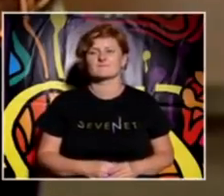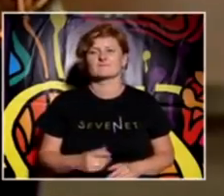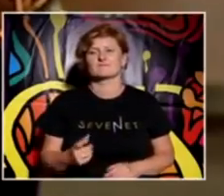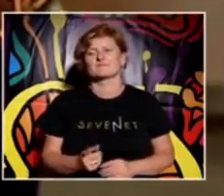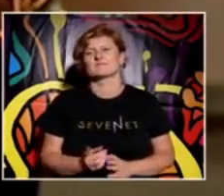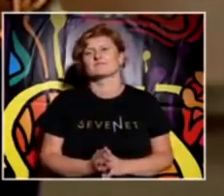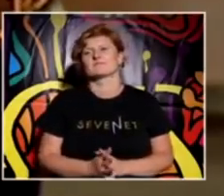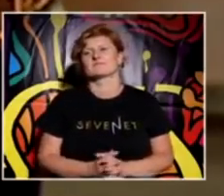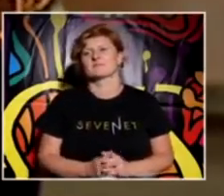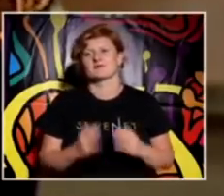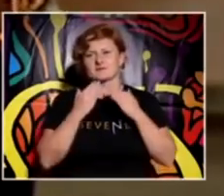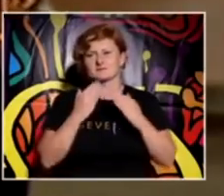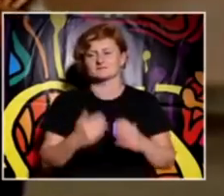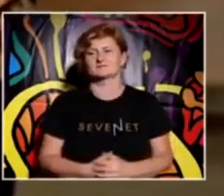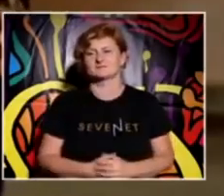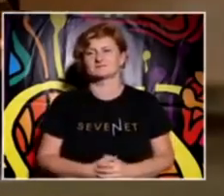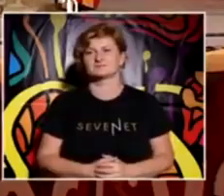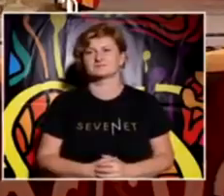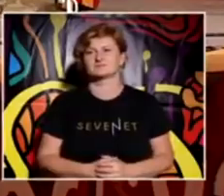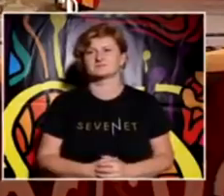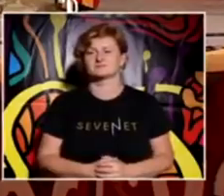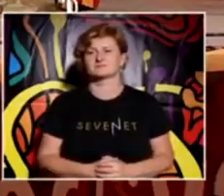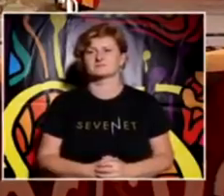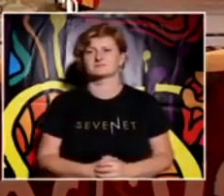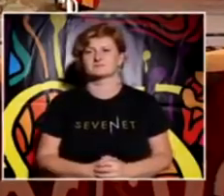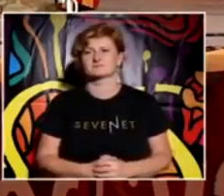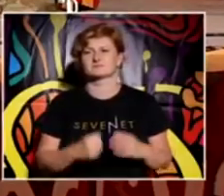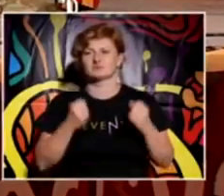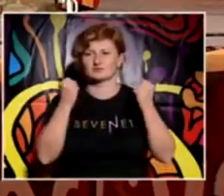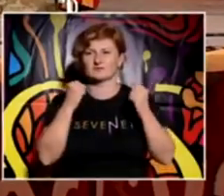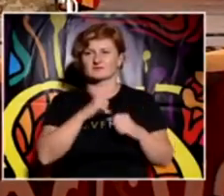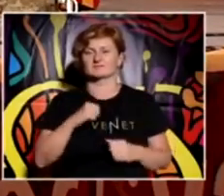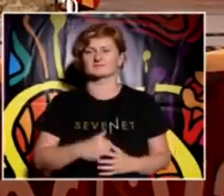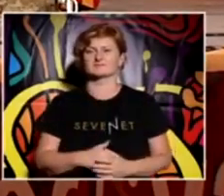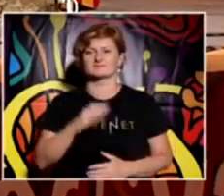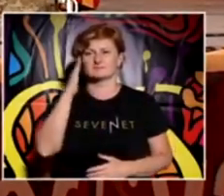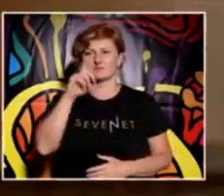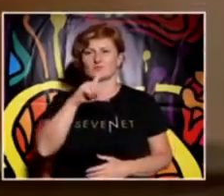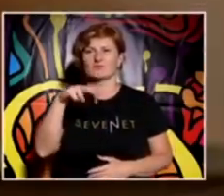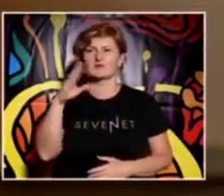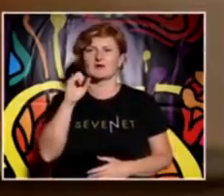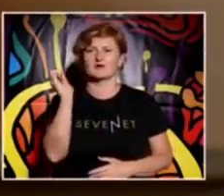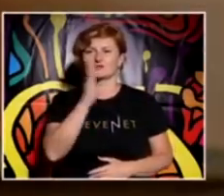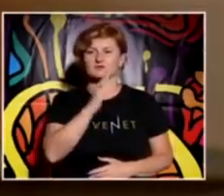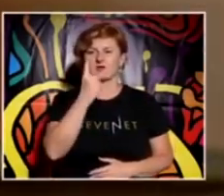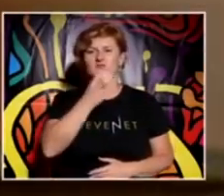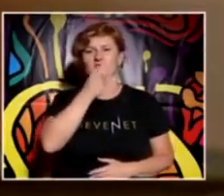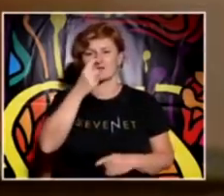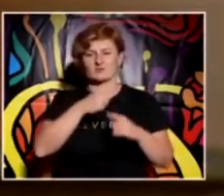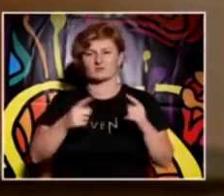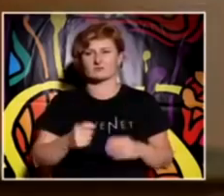wie. Dziękujemy bardzo za pytania. Dziękuję. Trzymaj się. Cześć wam, tu Łukasz z tej strony. Jedno krótkie